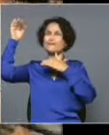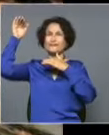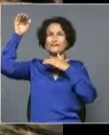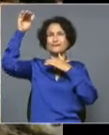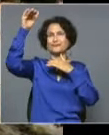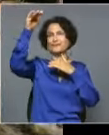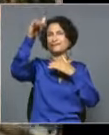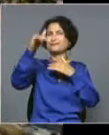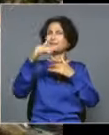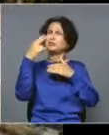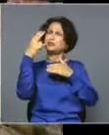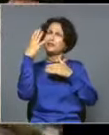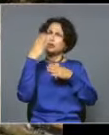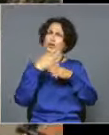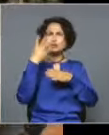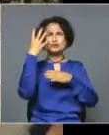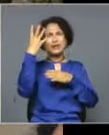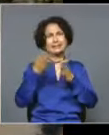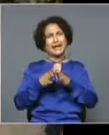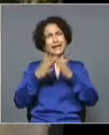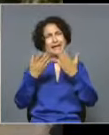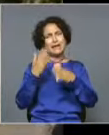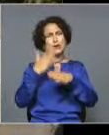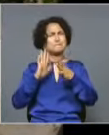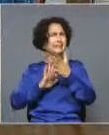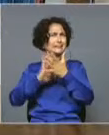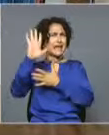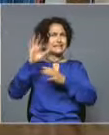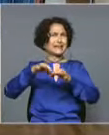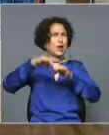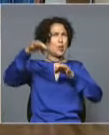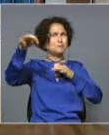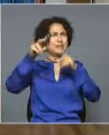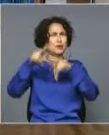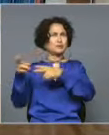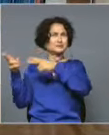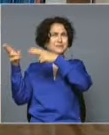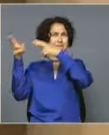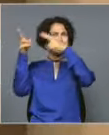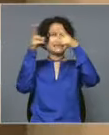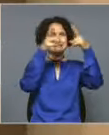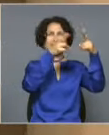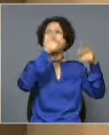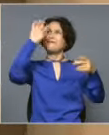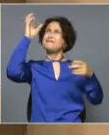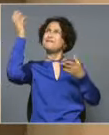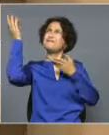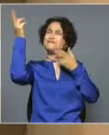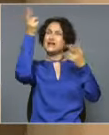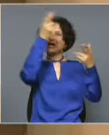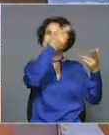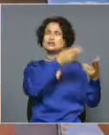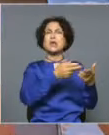2-3-4 книги могат да се транспортират до 15 км разстояние. Над 7000 книги и библиотечни документи